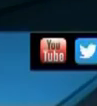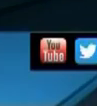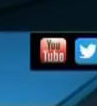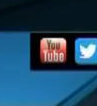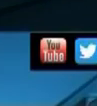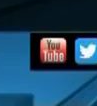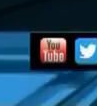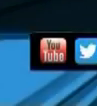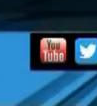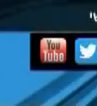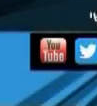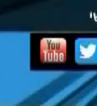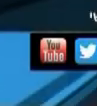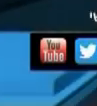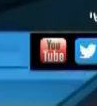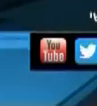ולהתראות